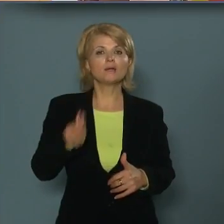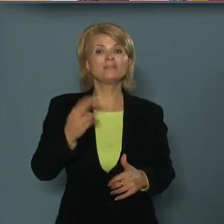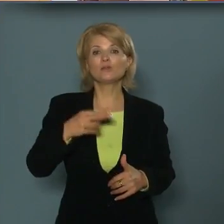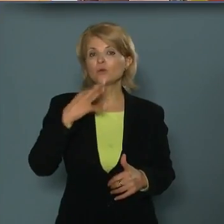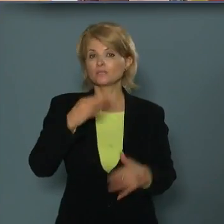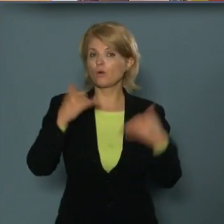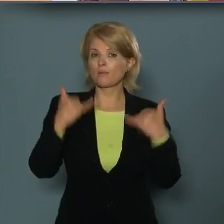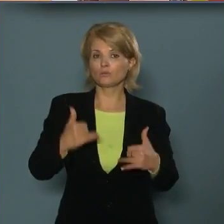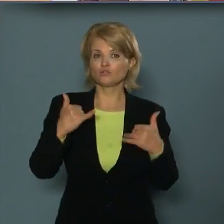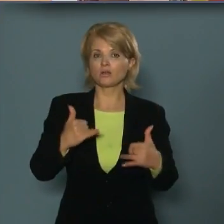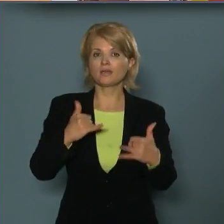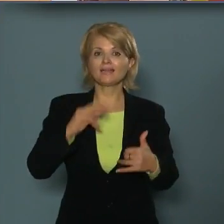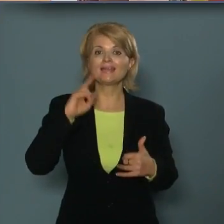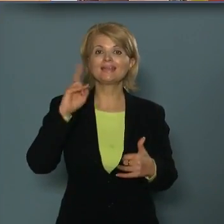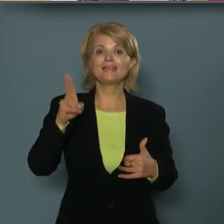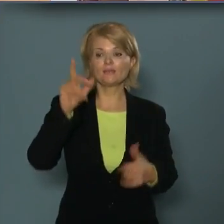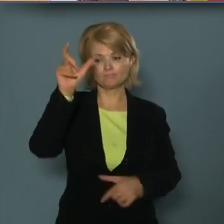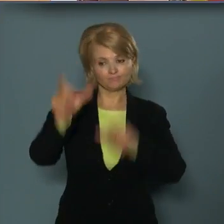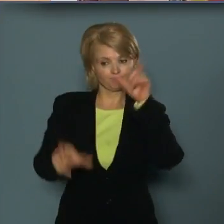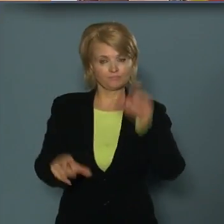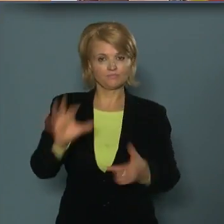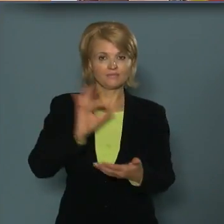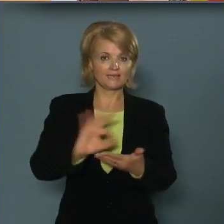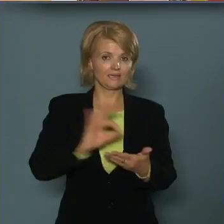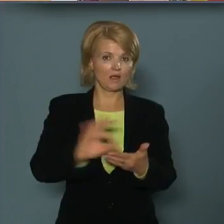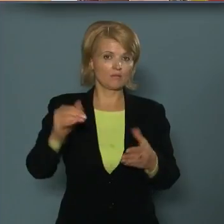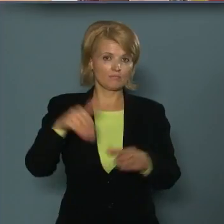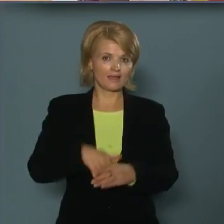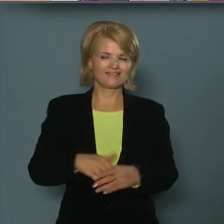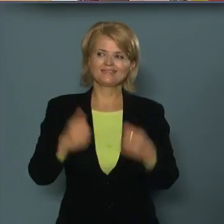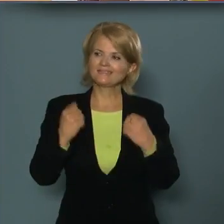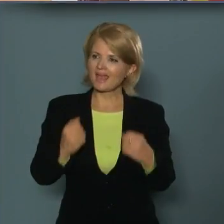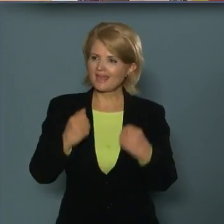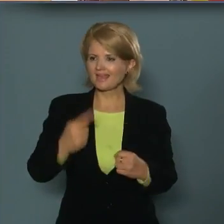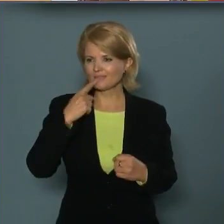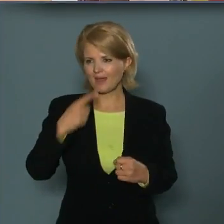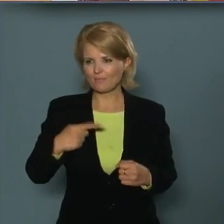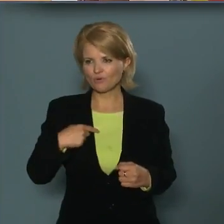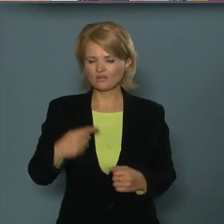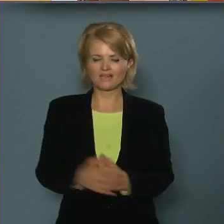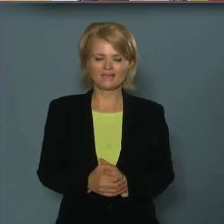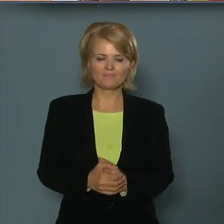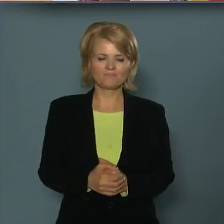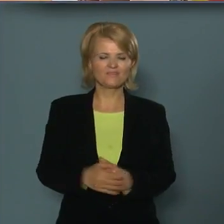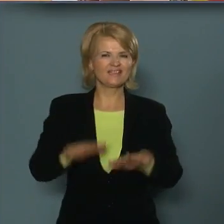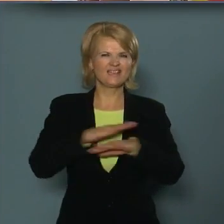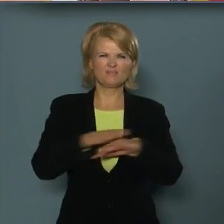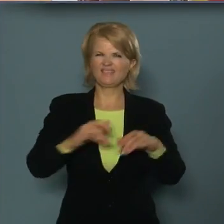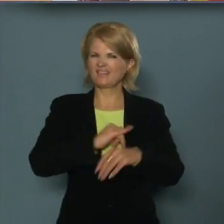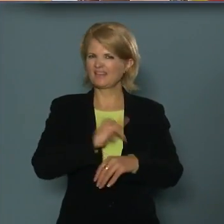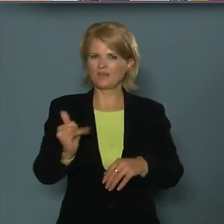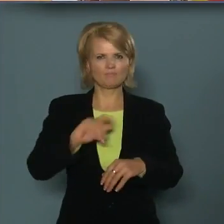benne? Hát ez nehéz megmondanom, hogy mert minden évben nem